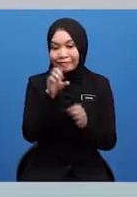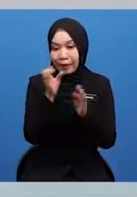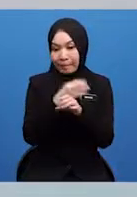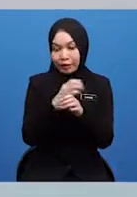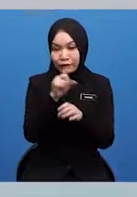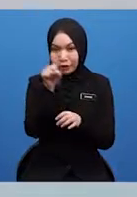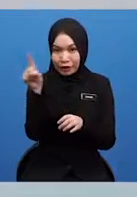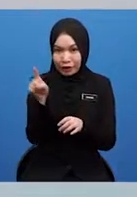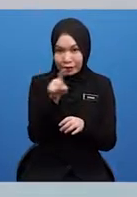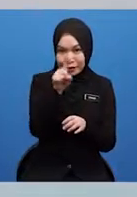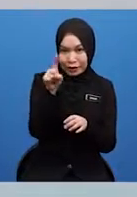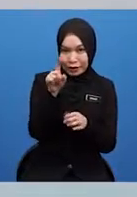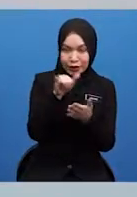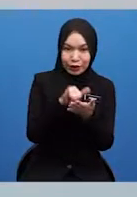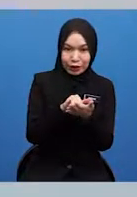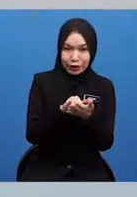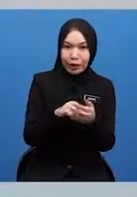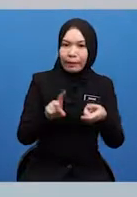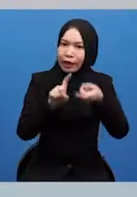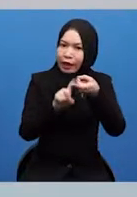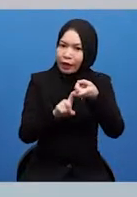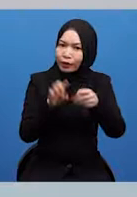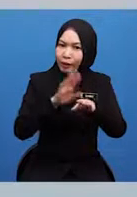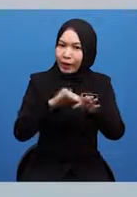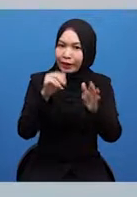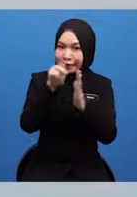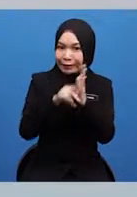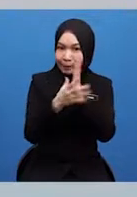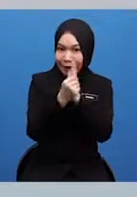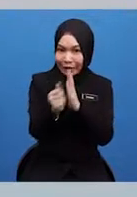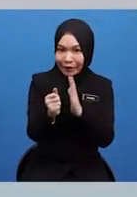berbentuk silinder bergantung kepada kemahiran melukis elips.